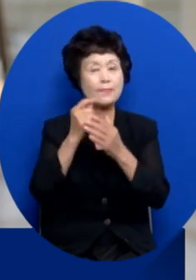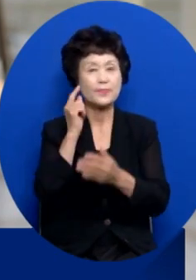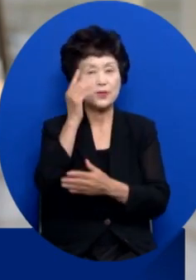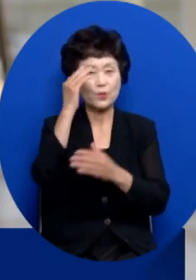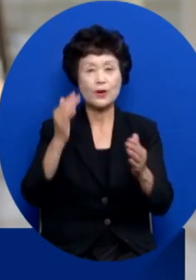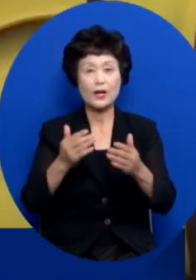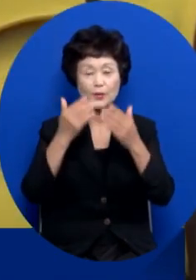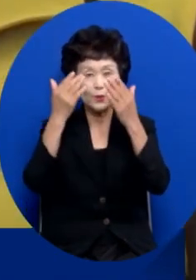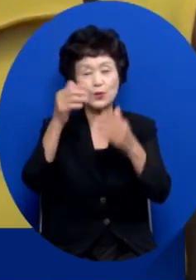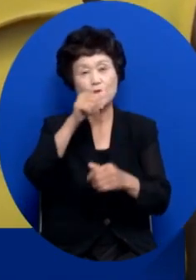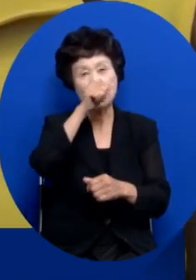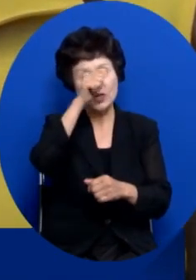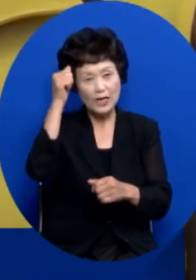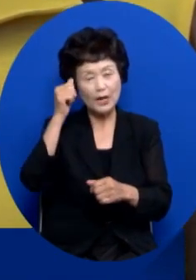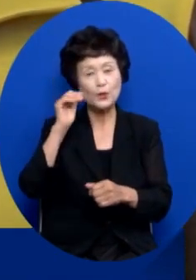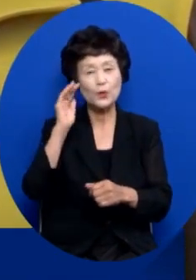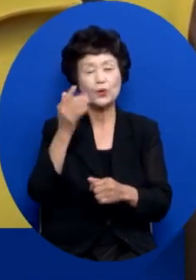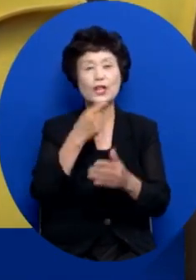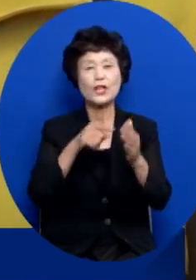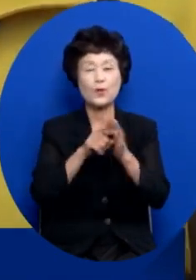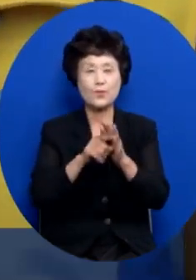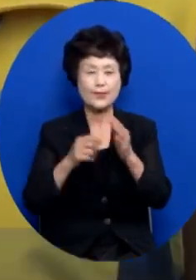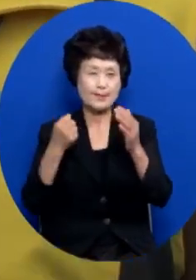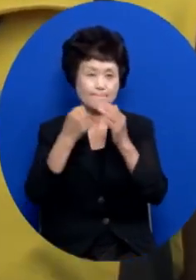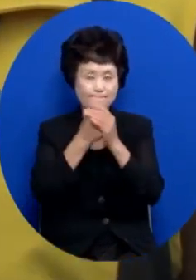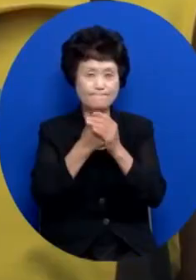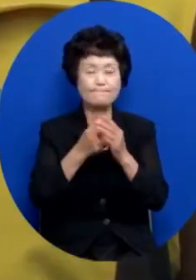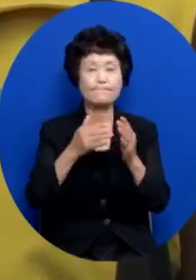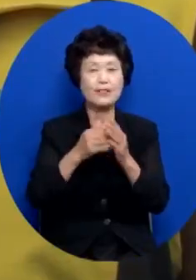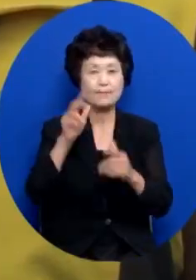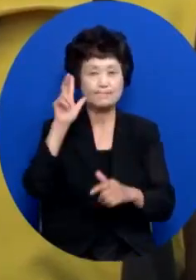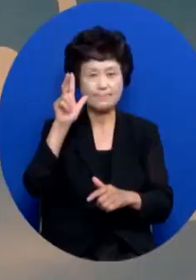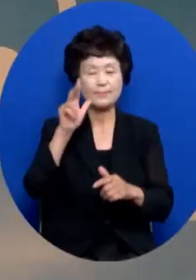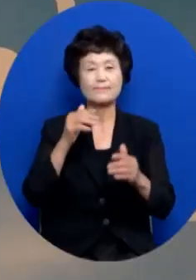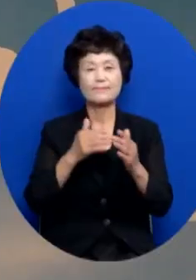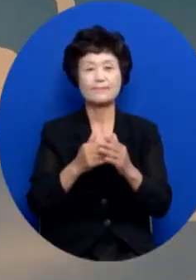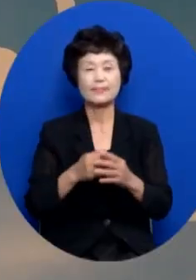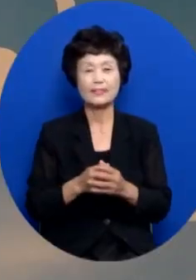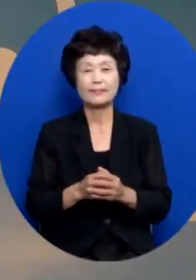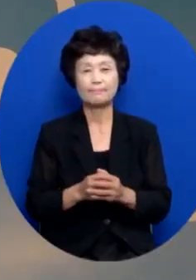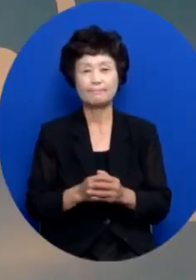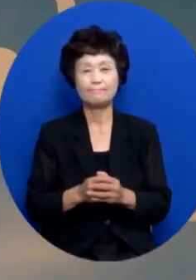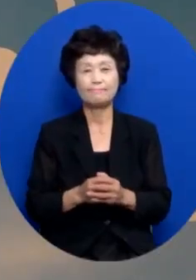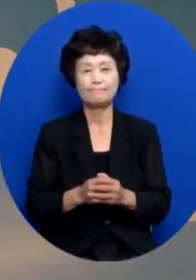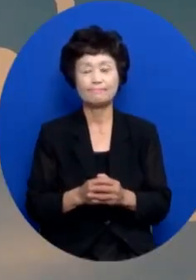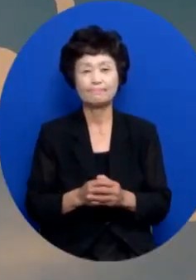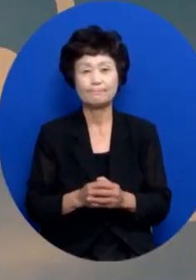되게 될 것으로 단임합니다. CTS 뉴스 배진우입니다.